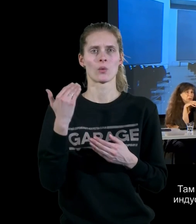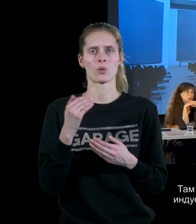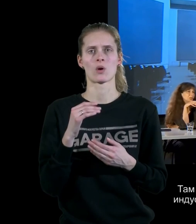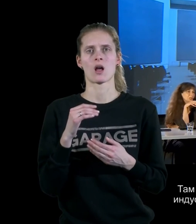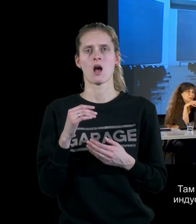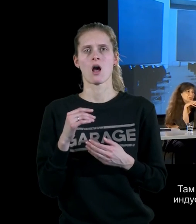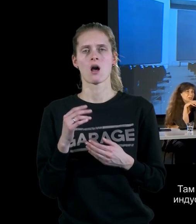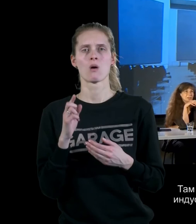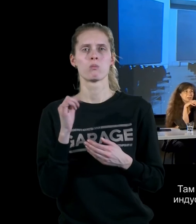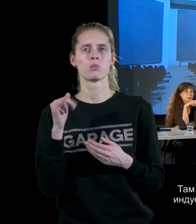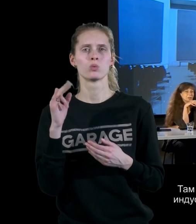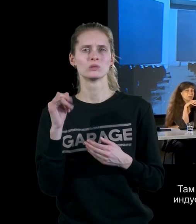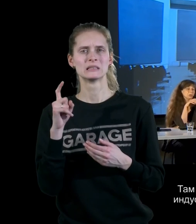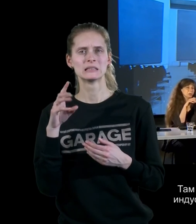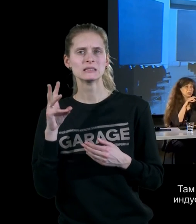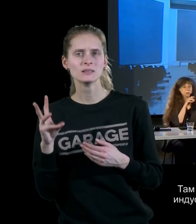индуистских, буддийских,